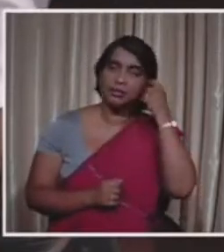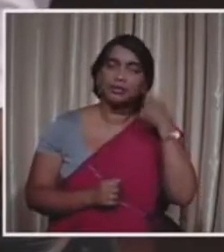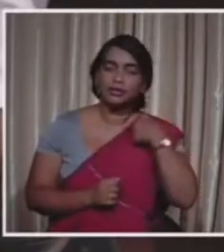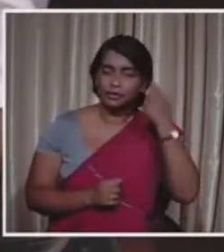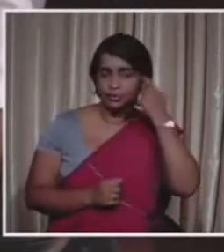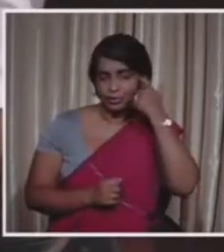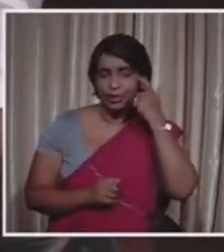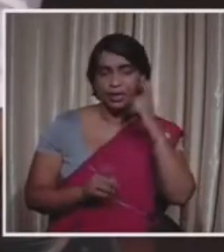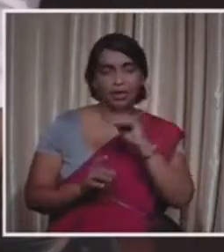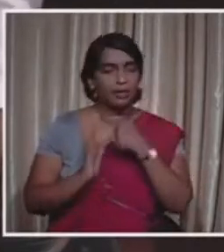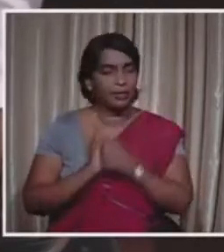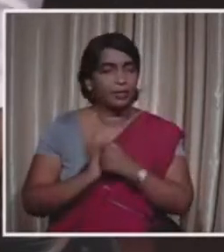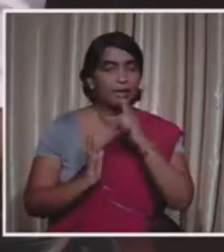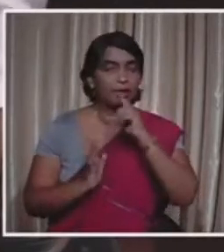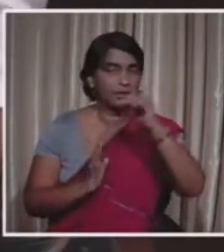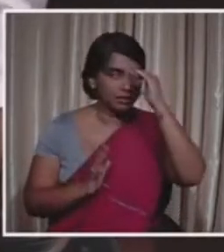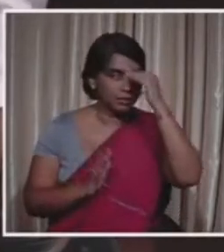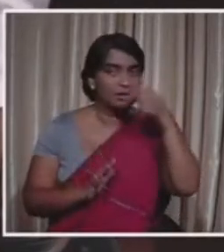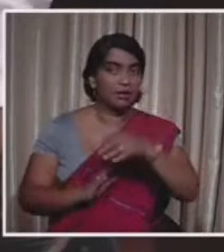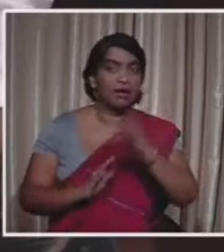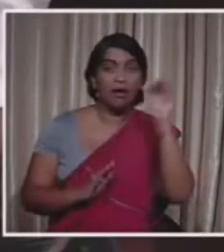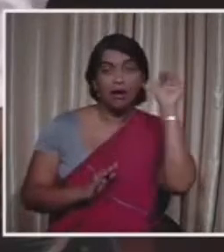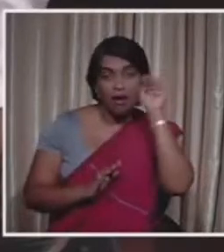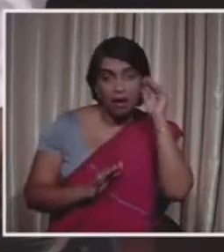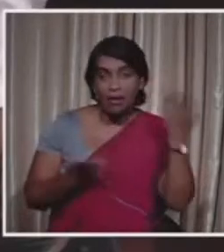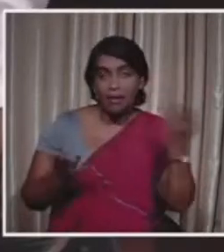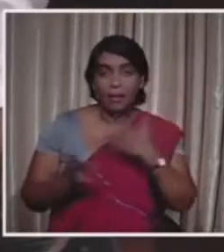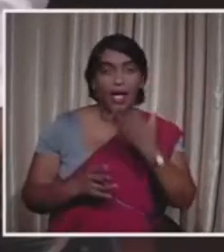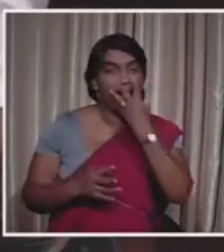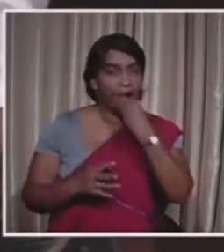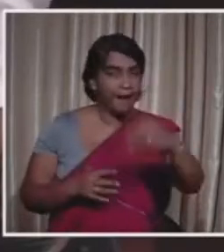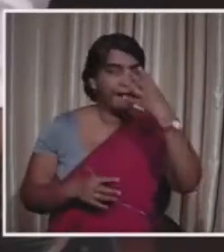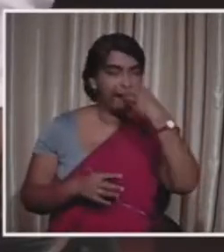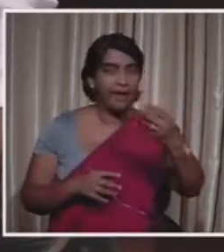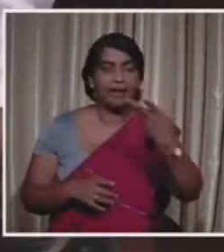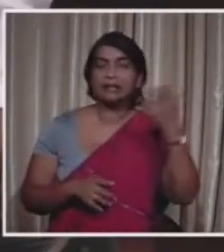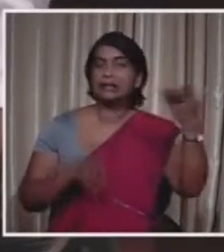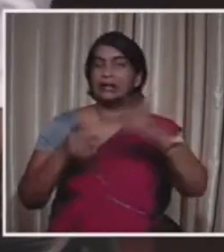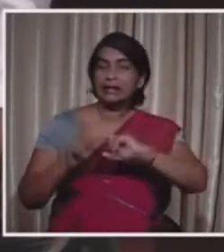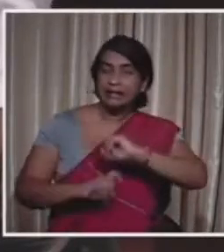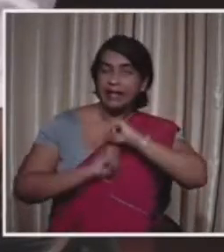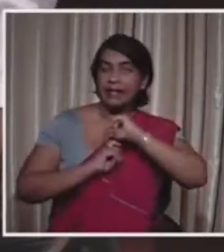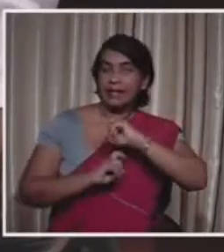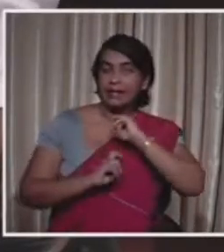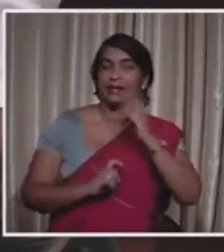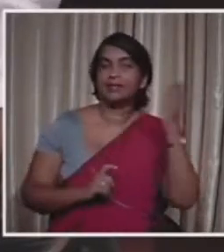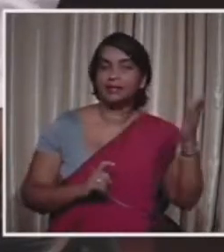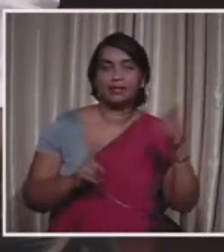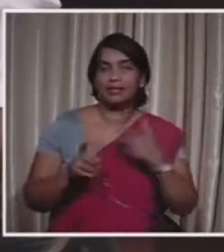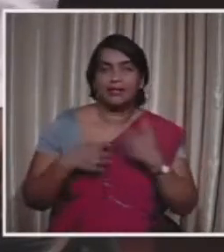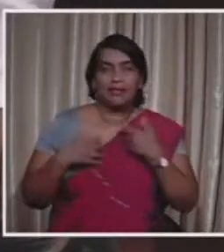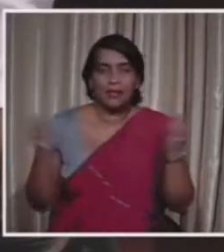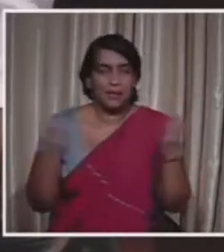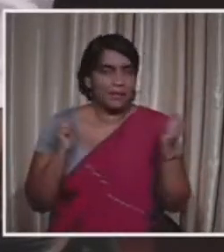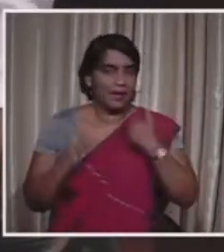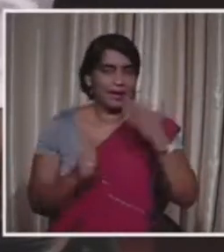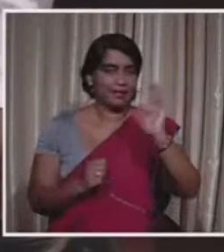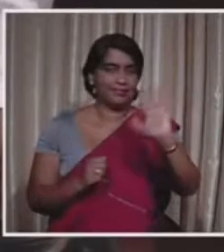garu kathanayakatumani mewa ahagena inna bari nari tikak hivallu tikak kaya gahanawa ewata api salenne